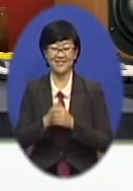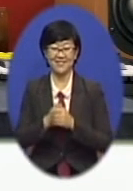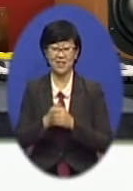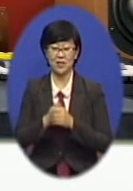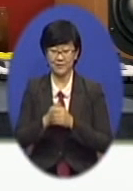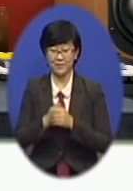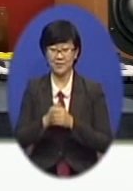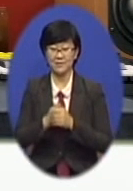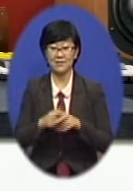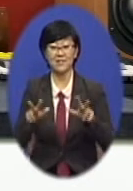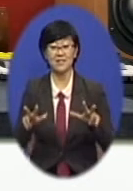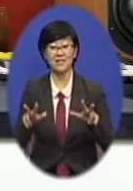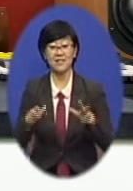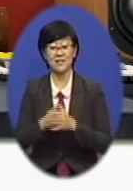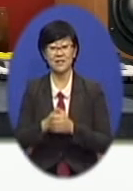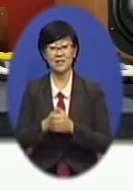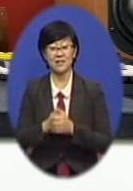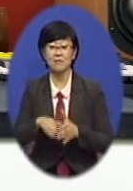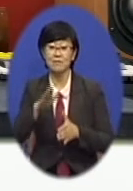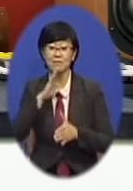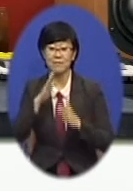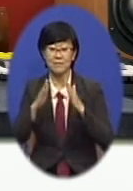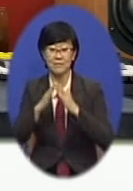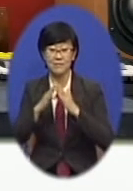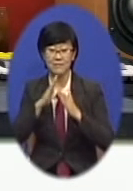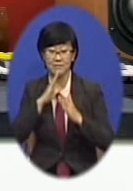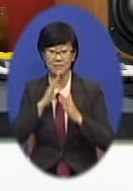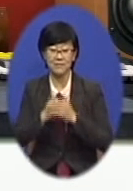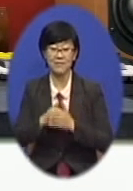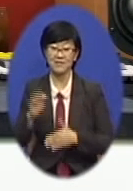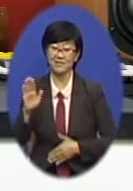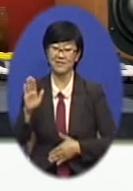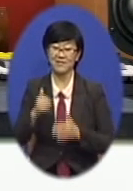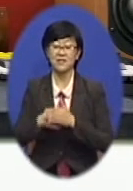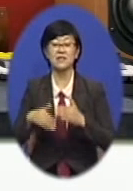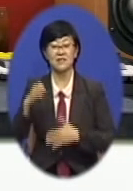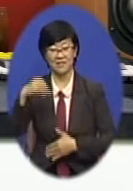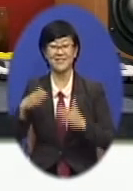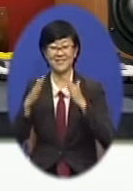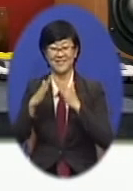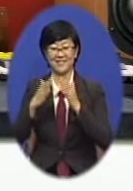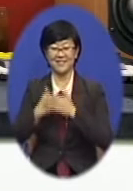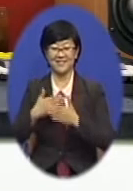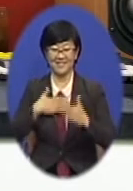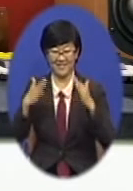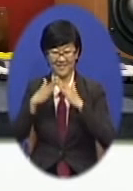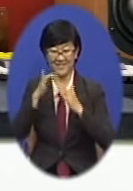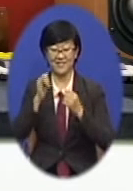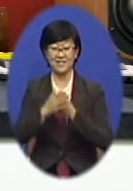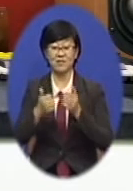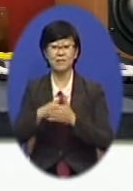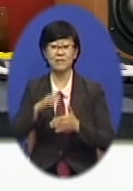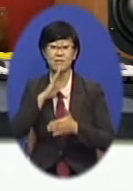아, 그러면은 좋으시겠다. 지금 친정에 오신 거예요? 아니요, 지금은 집에 있어요. 집에. 네.